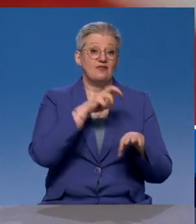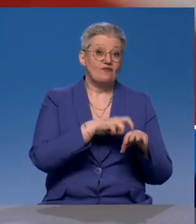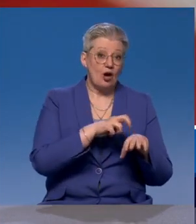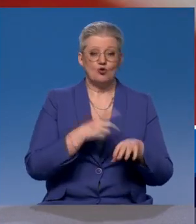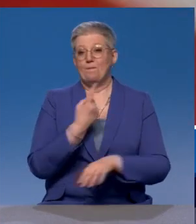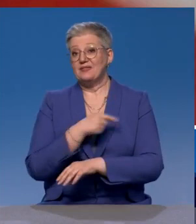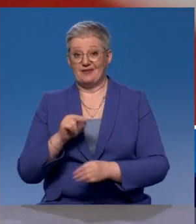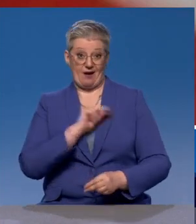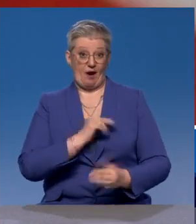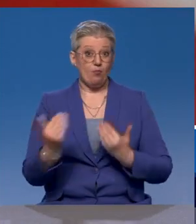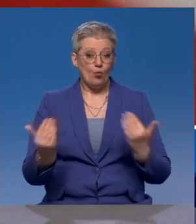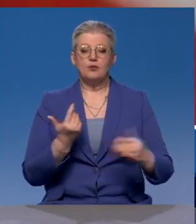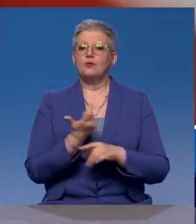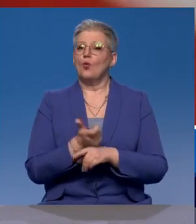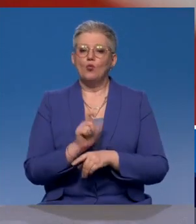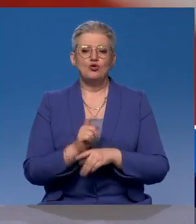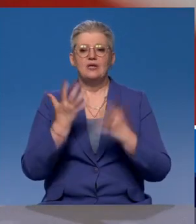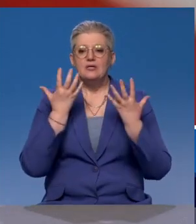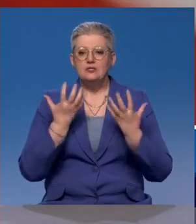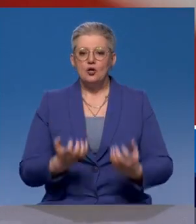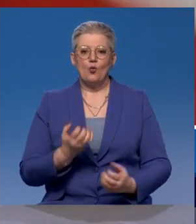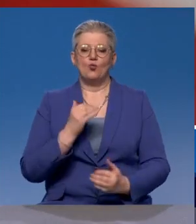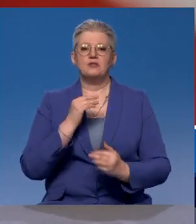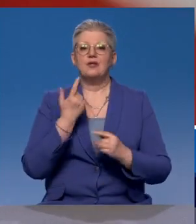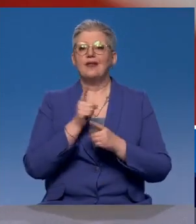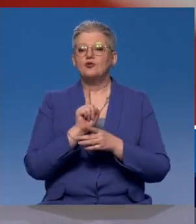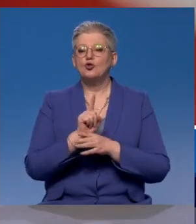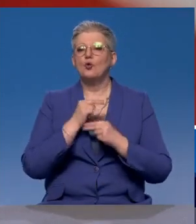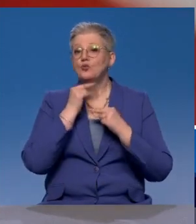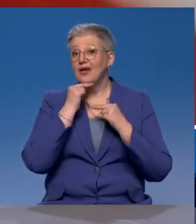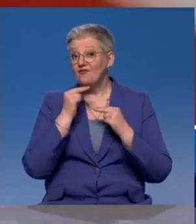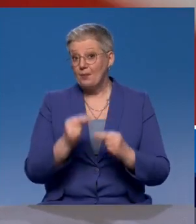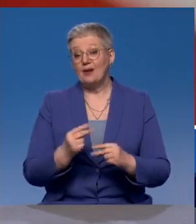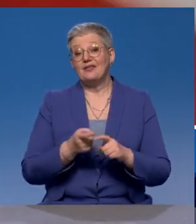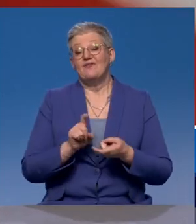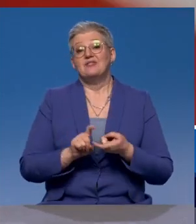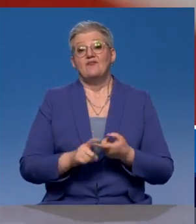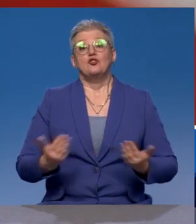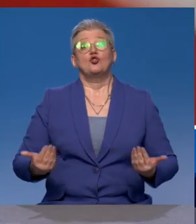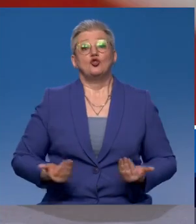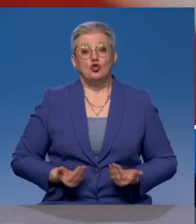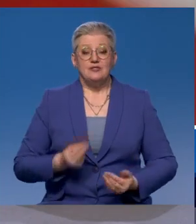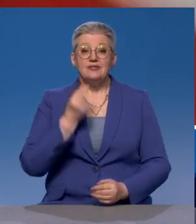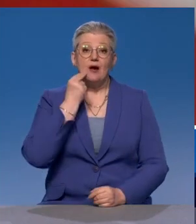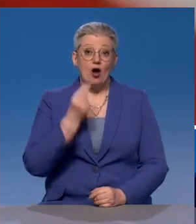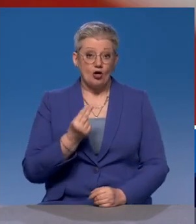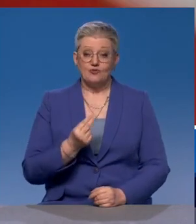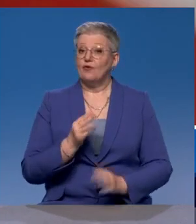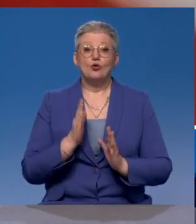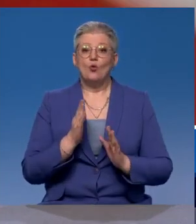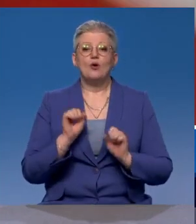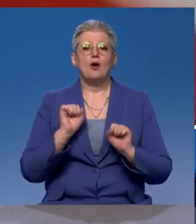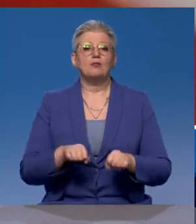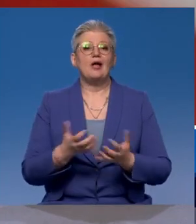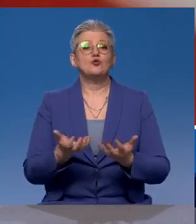серьезное такое внимание мы этому должны уделять. И от этого зависит жизнь, качество, и не только доступность, но и качество